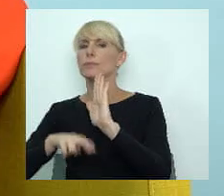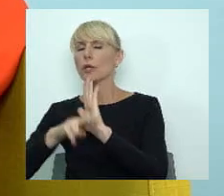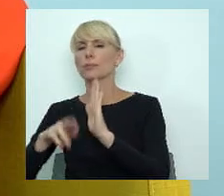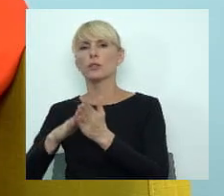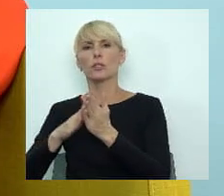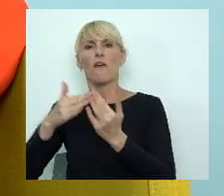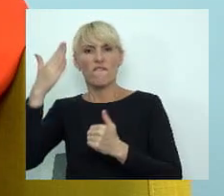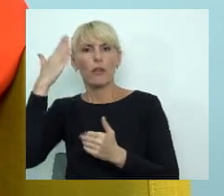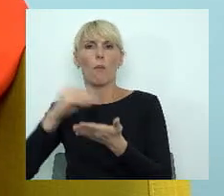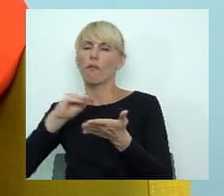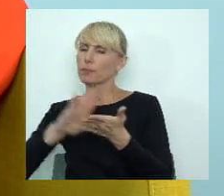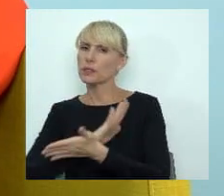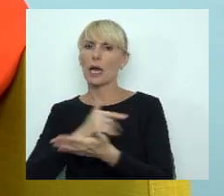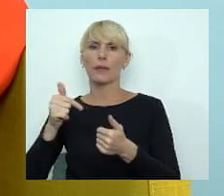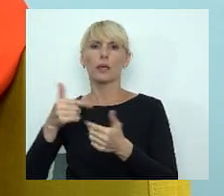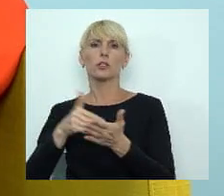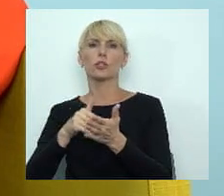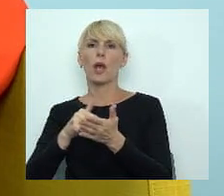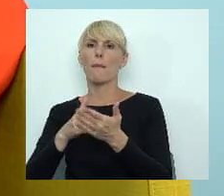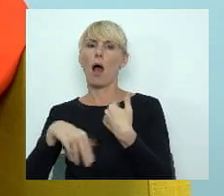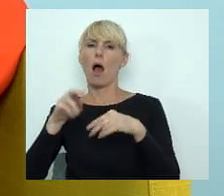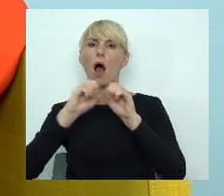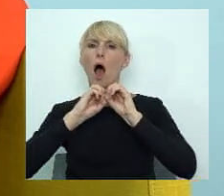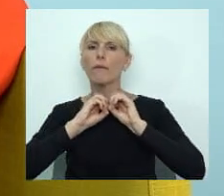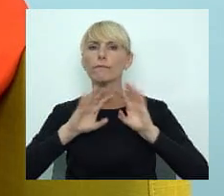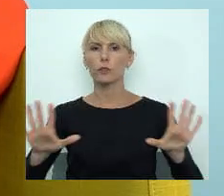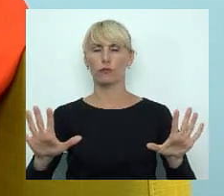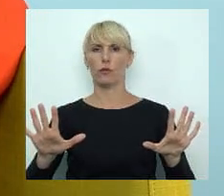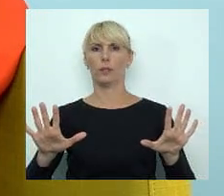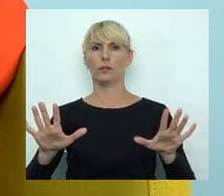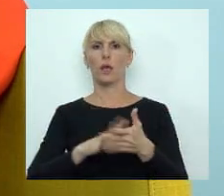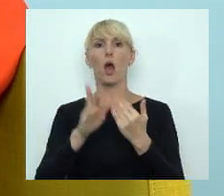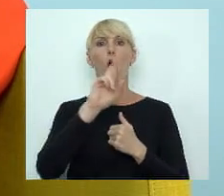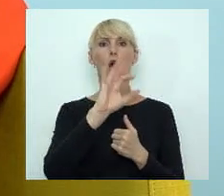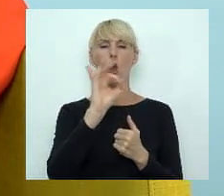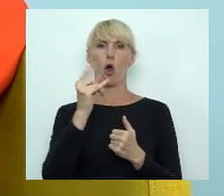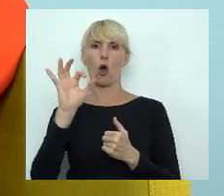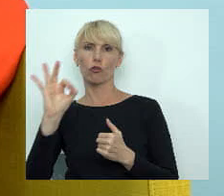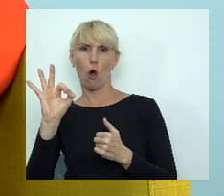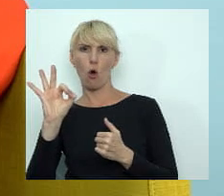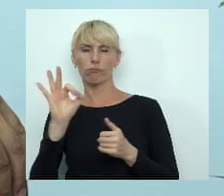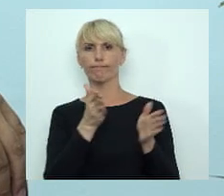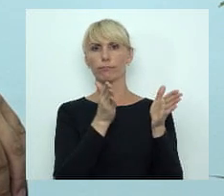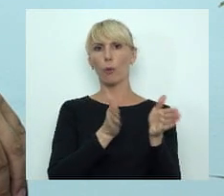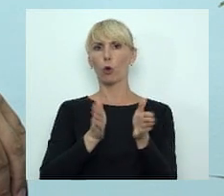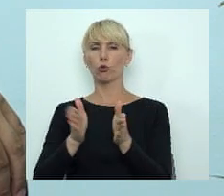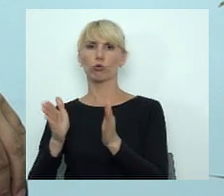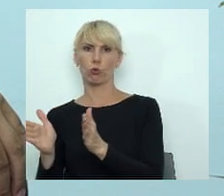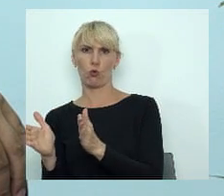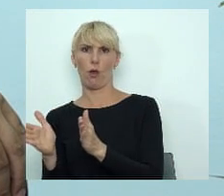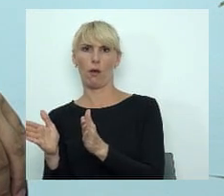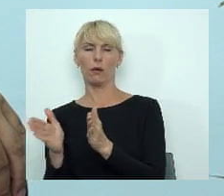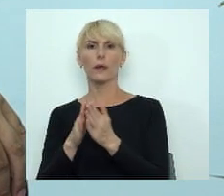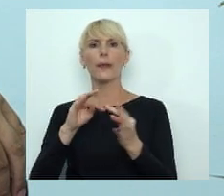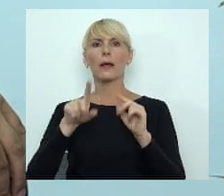klauzule informacyjne. Moim zdaniem RODO nie utrudnia, moim zdaniem RODO porządkuje. Moim zdaniem